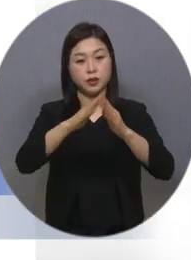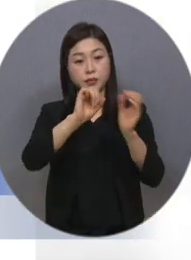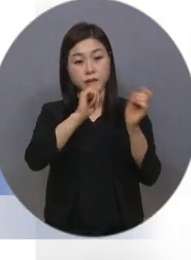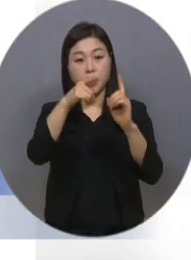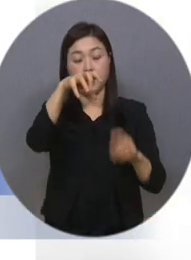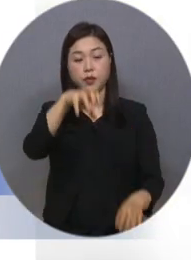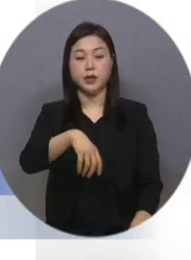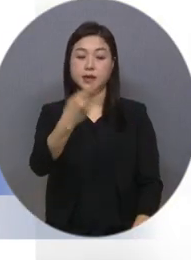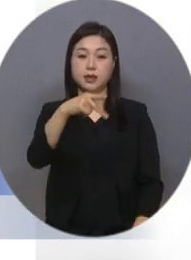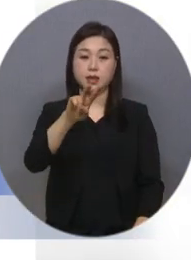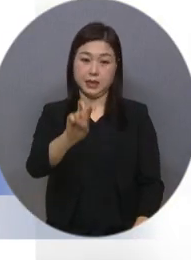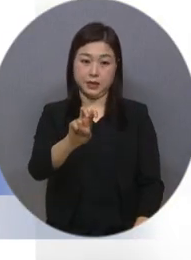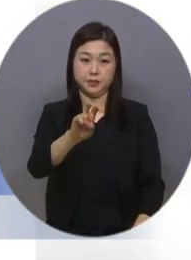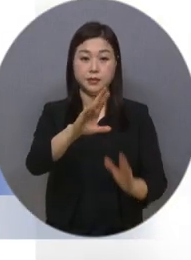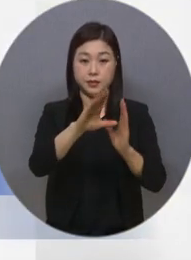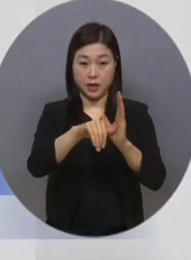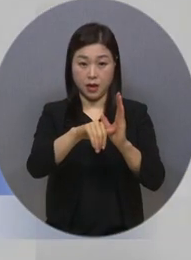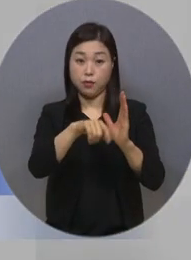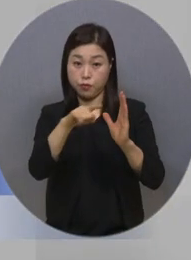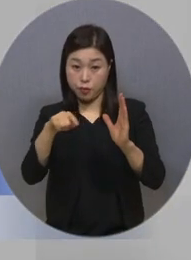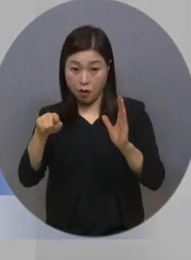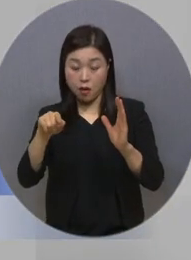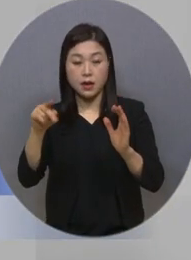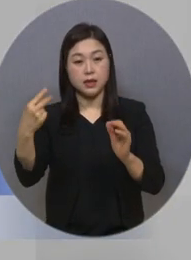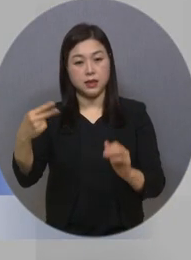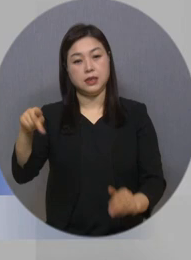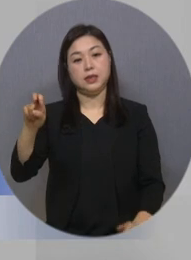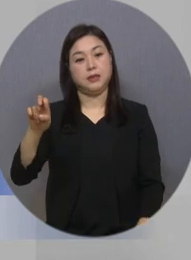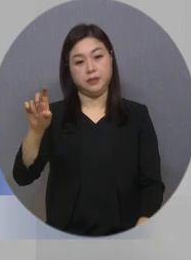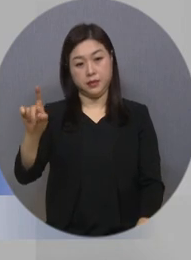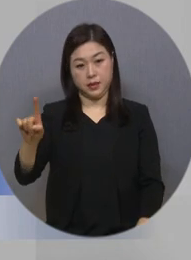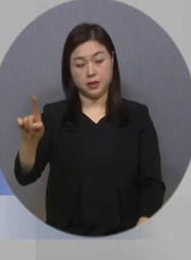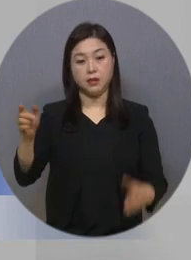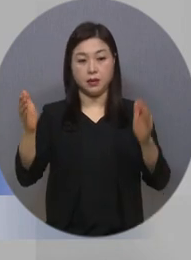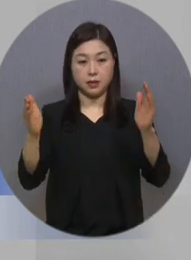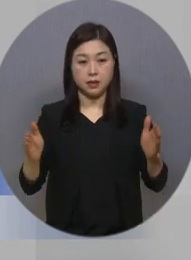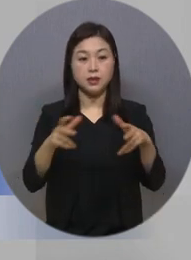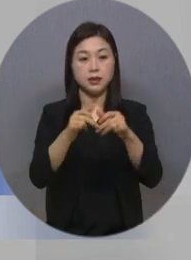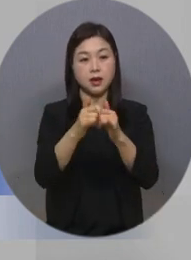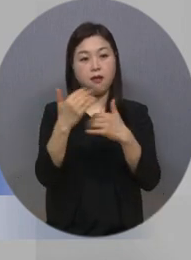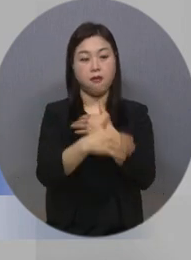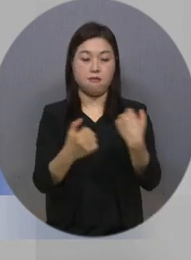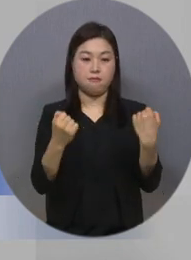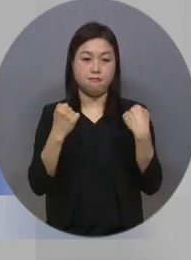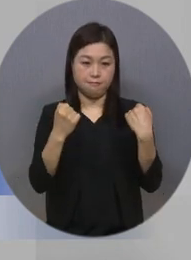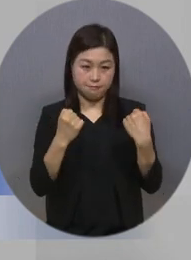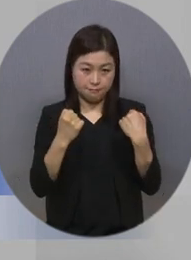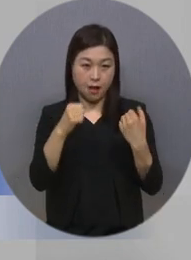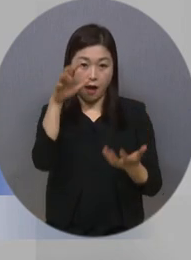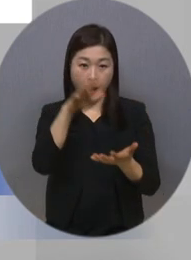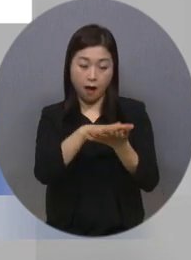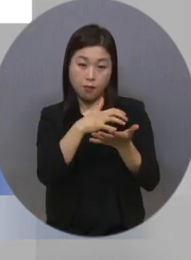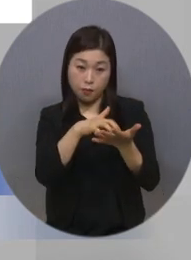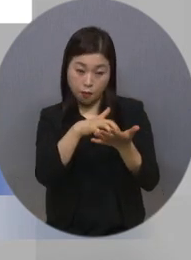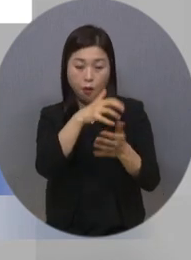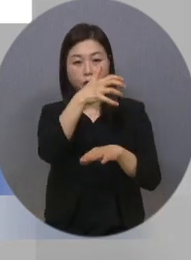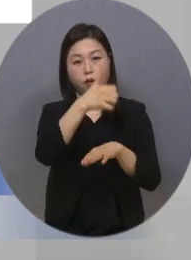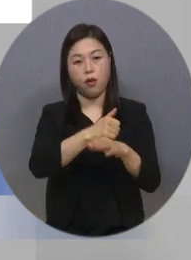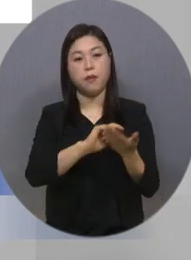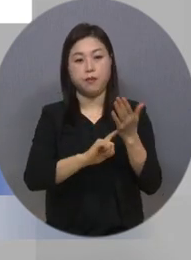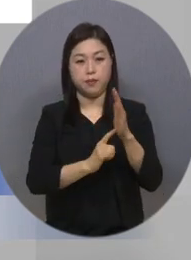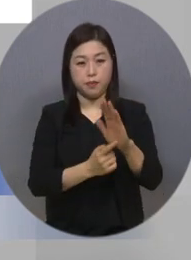지난 2020년부터 2021년까지의 장애인 건강보건통계 결과를 발표했는데요 조사결과